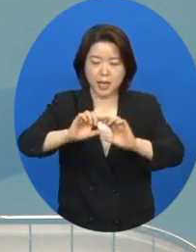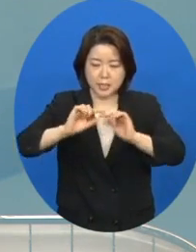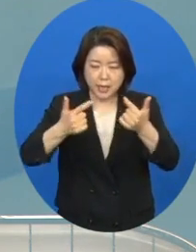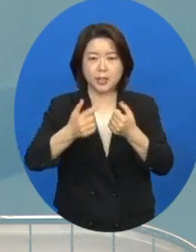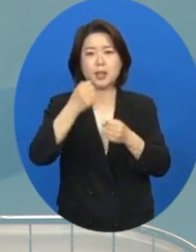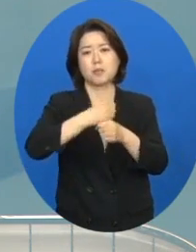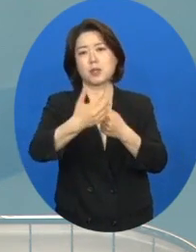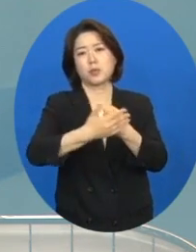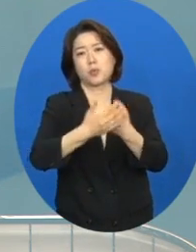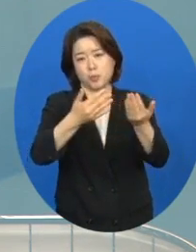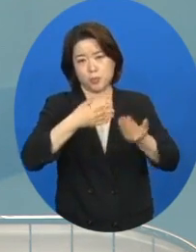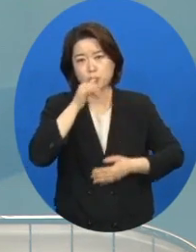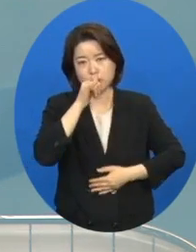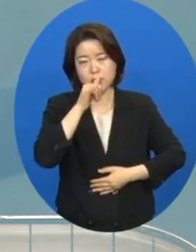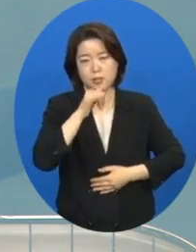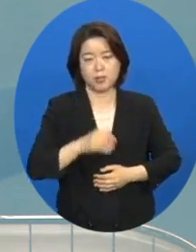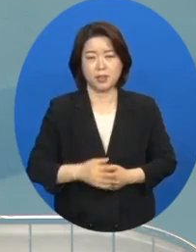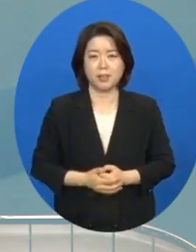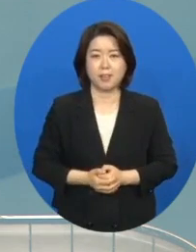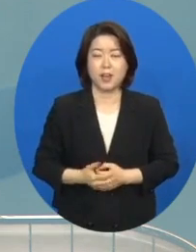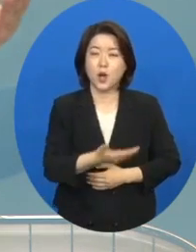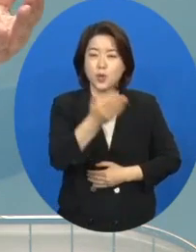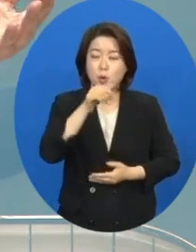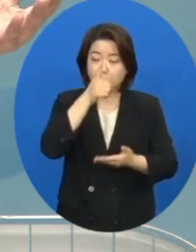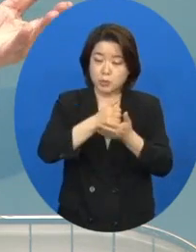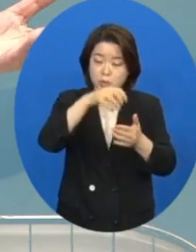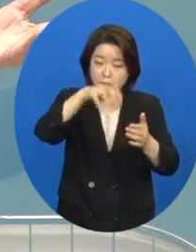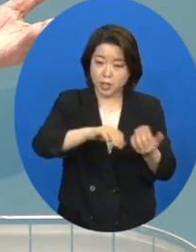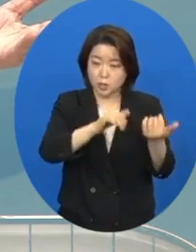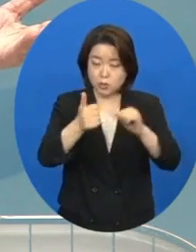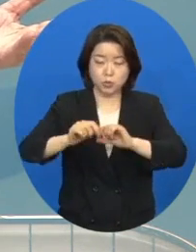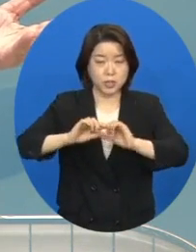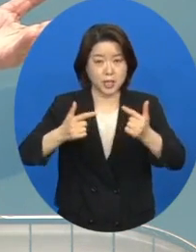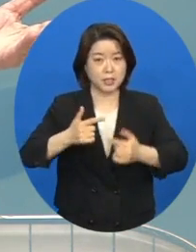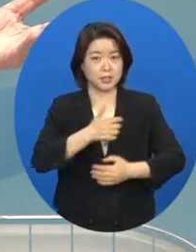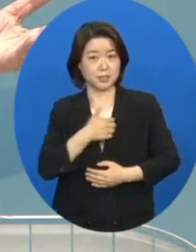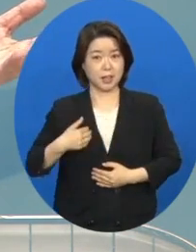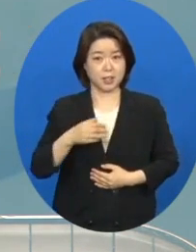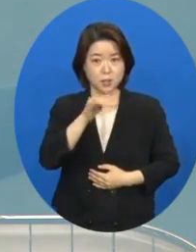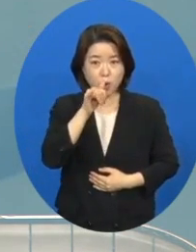때문에요. 여러분은 죄 가운데서 죽지 않을 자신 있습니까?